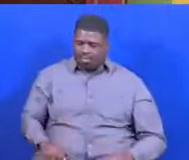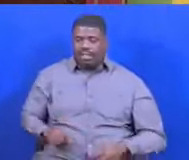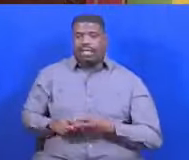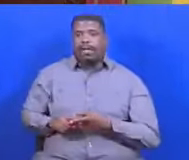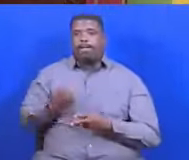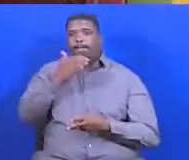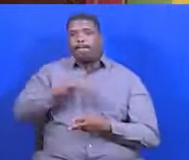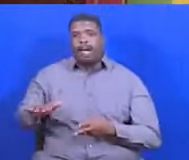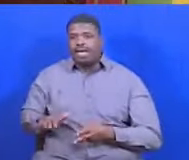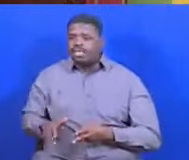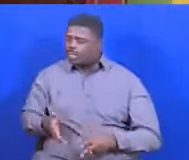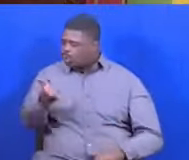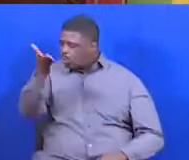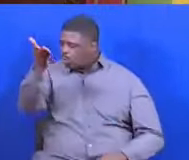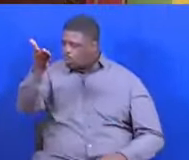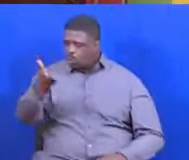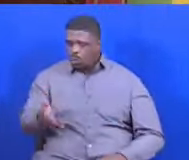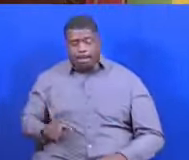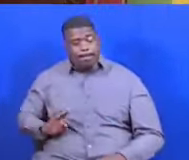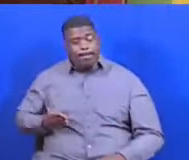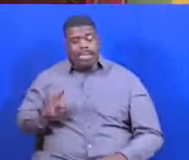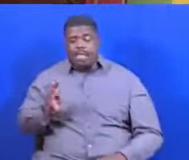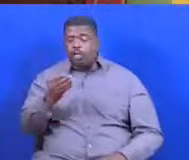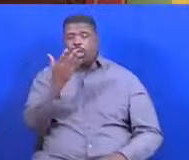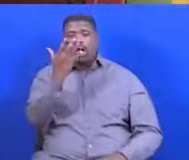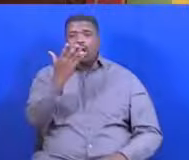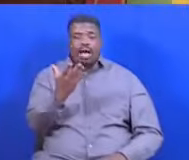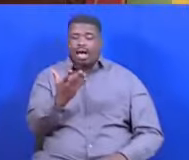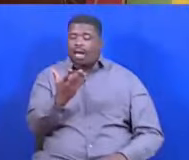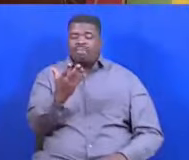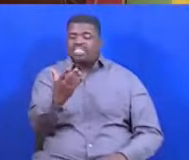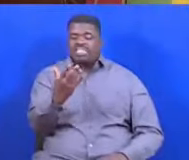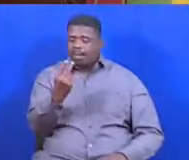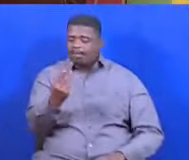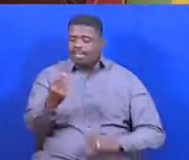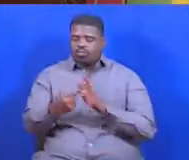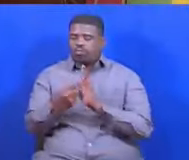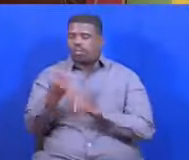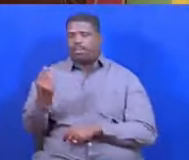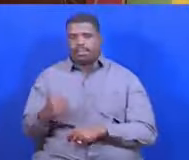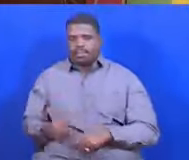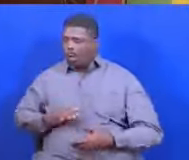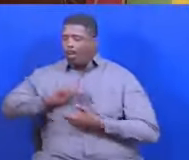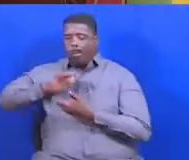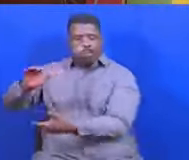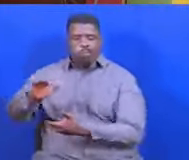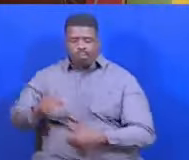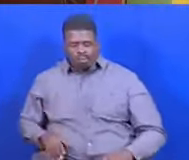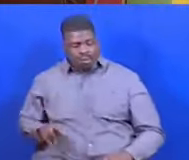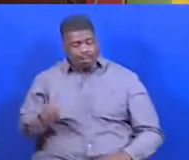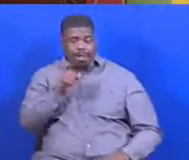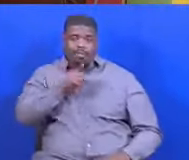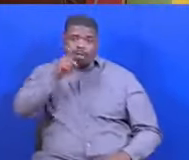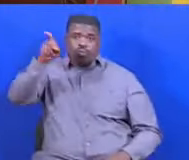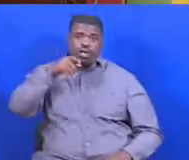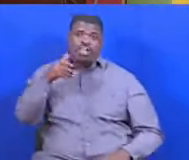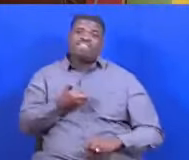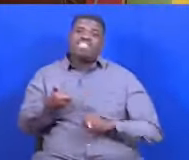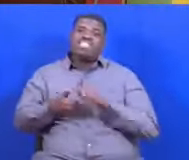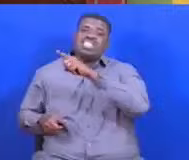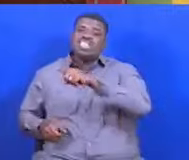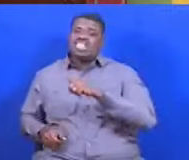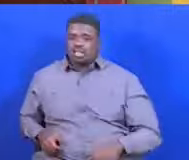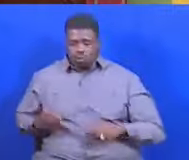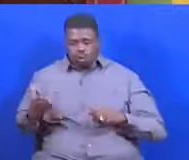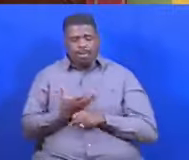sekta ya maji ndio usiseme. Shilingi bilioni 52.2. Wakina mama kule wa maeneo ya vijijini ambao